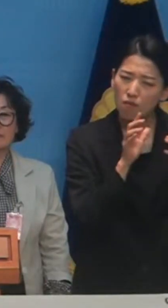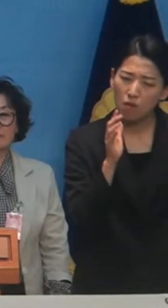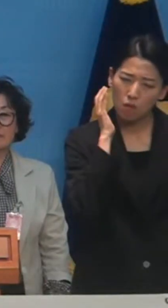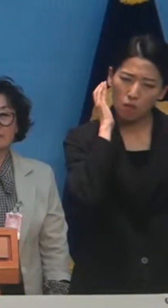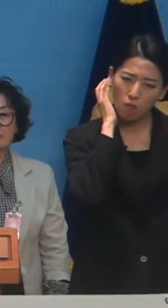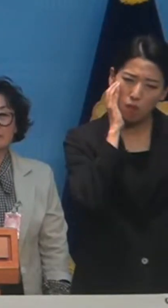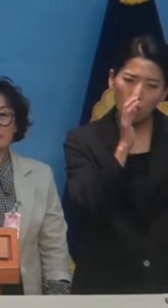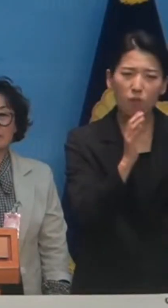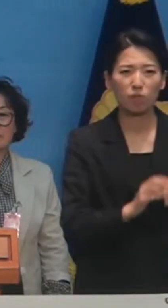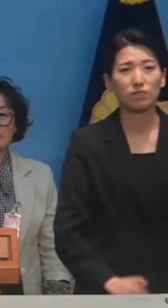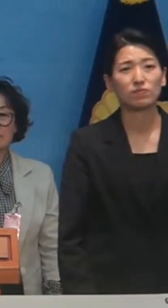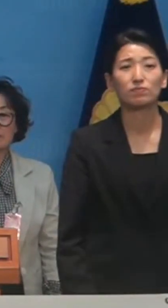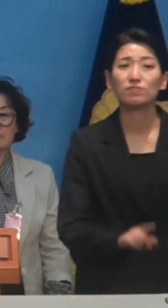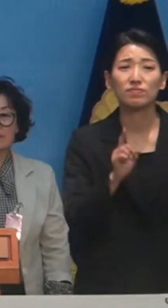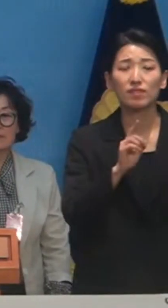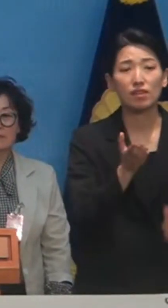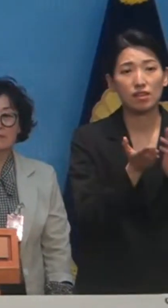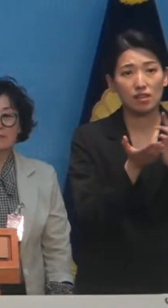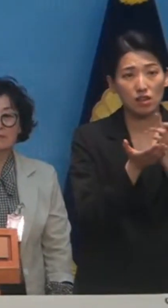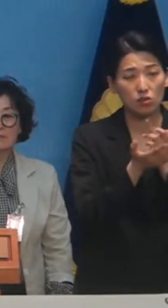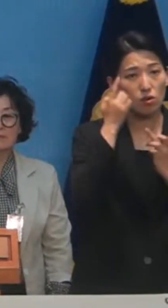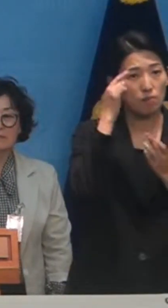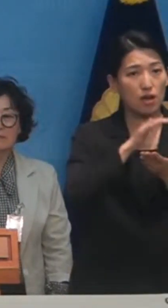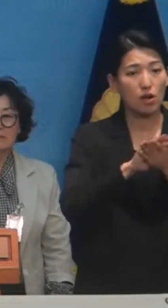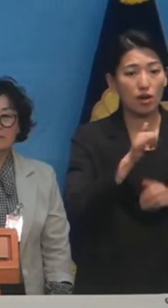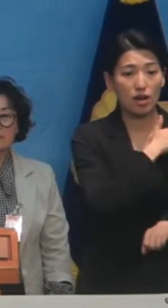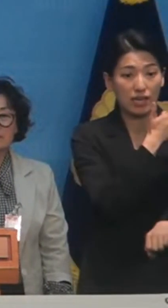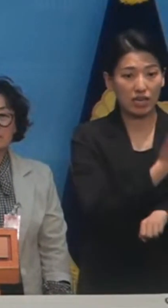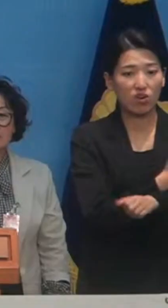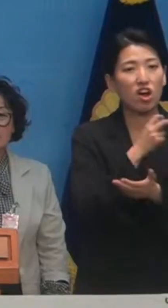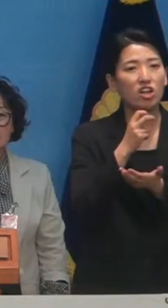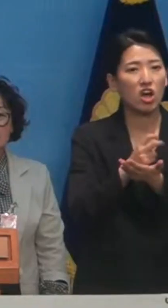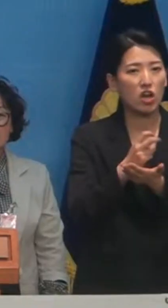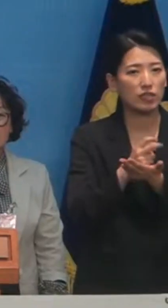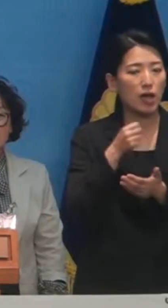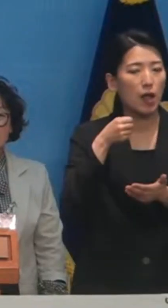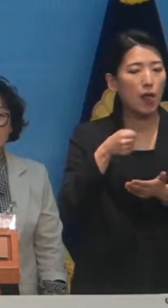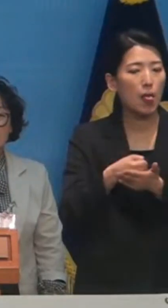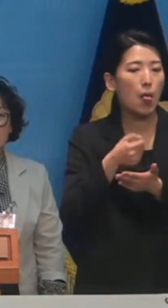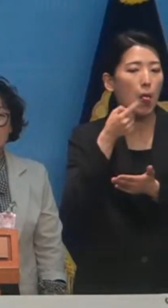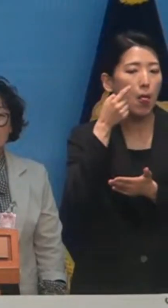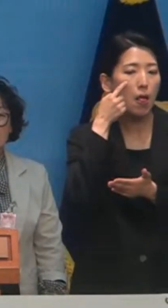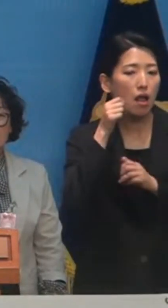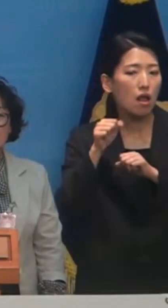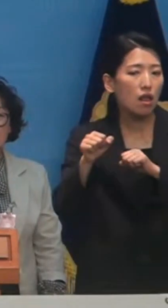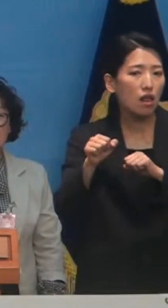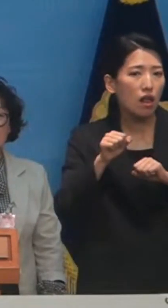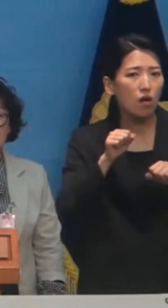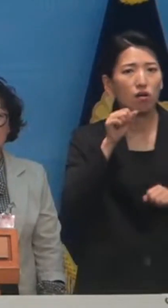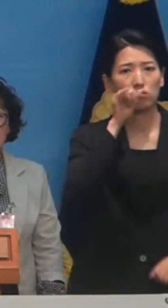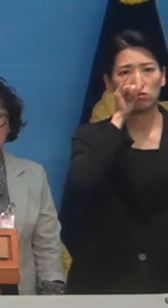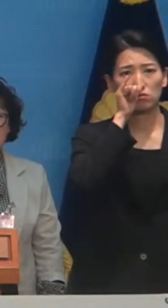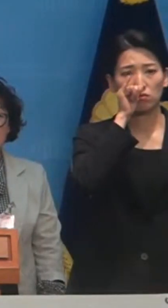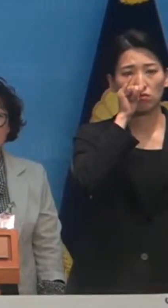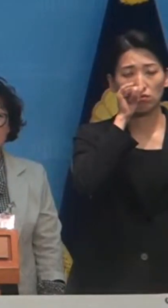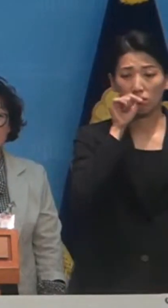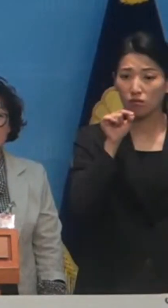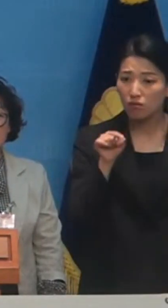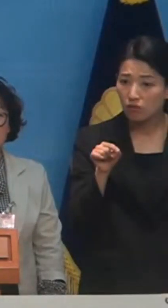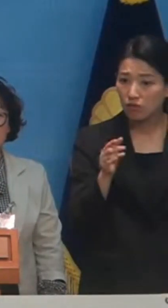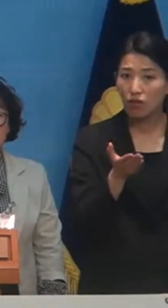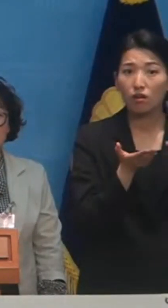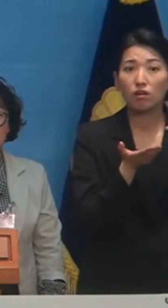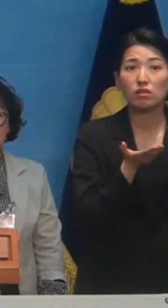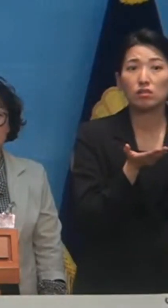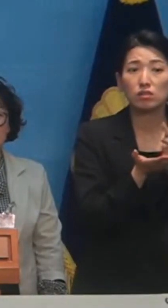제주도에 평화인권 헌장을 제정하려는 움직임이 있는데 이것은 제주도민의